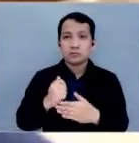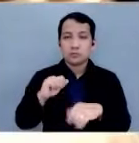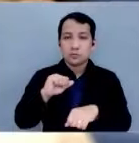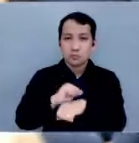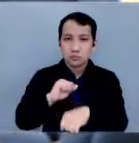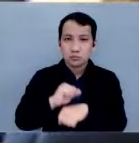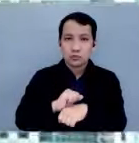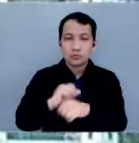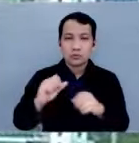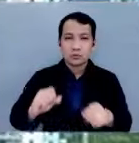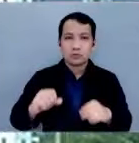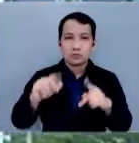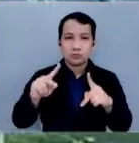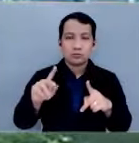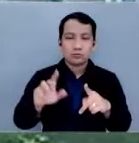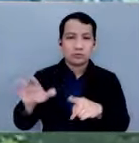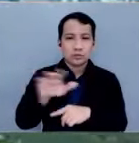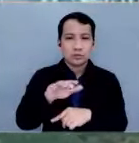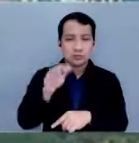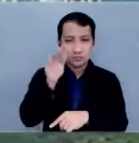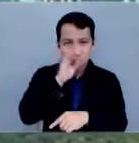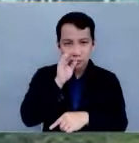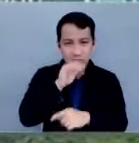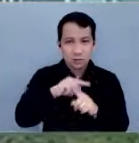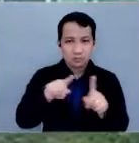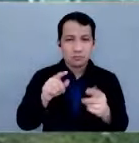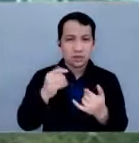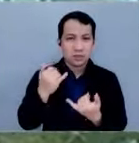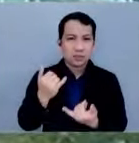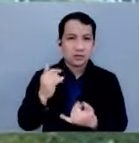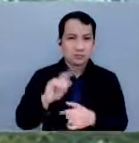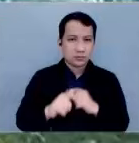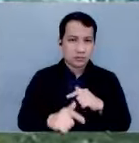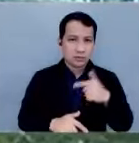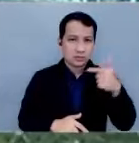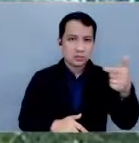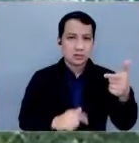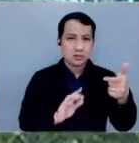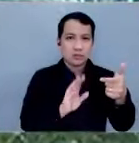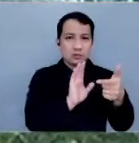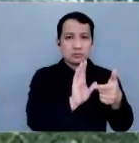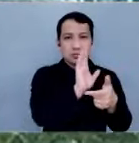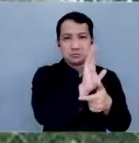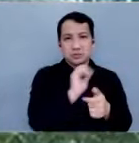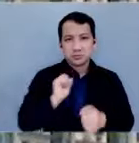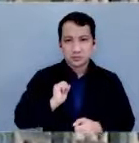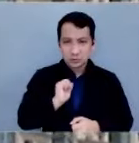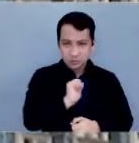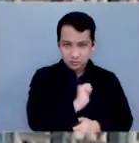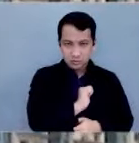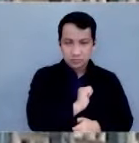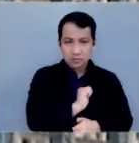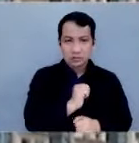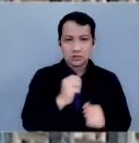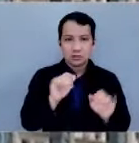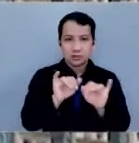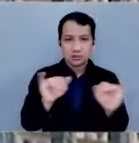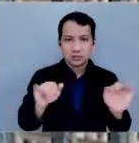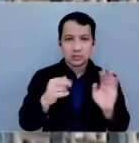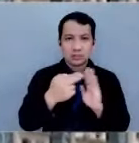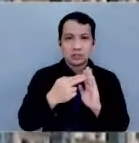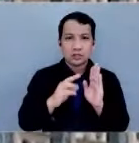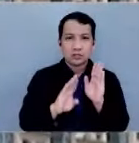oportunidad sa mga Pilipino Pero sa ngayon ipapasa muna ng camara ang bola sa senado na may nakabinbing ding bersyon ng Chacha ang